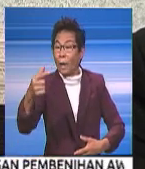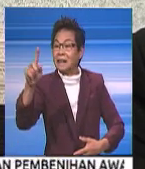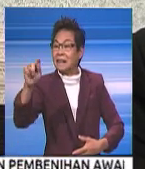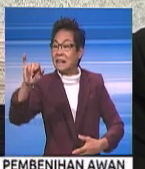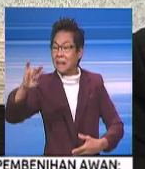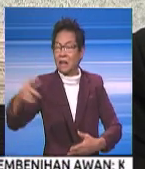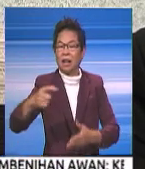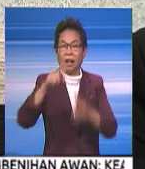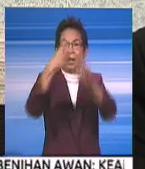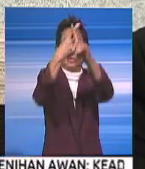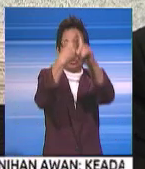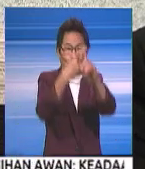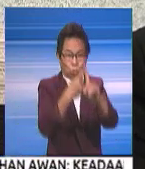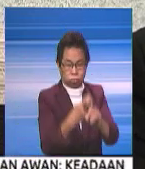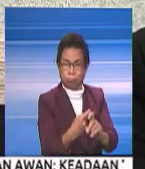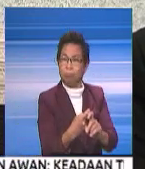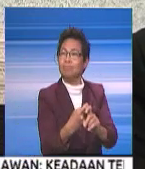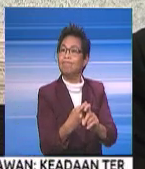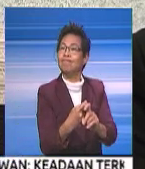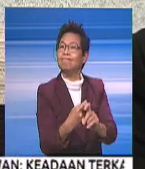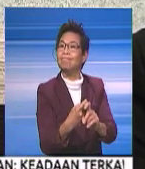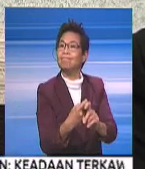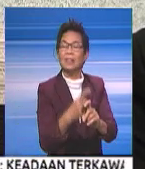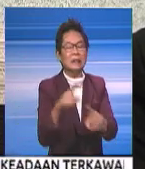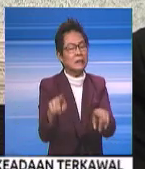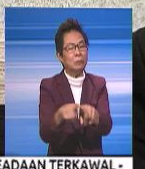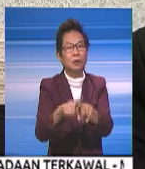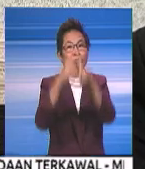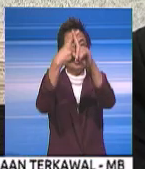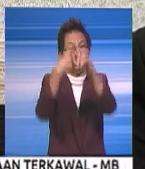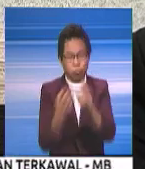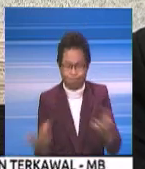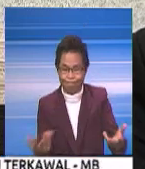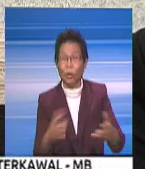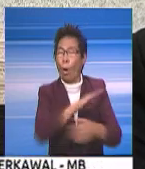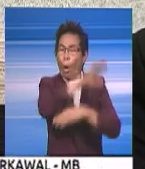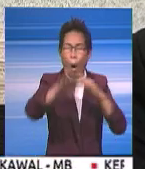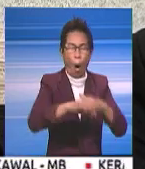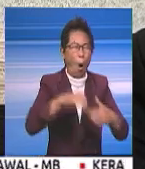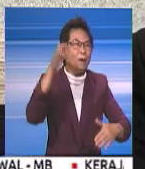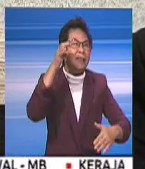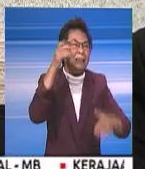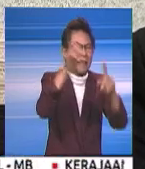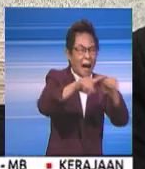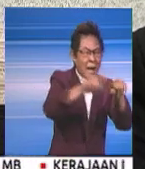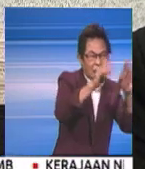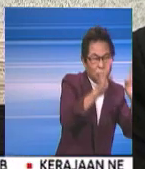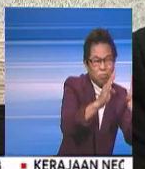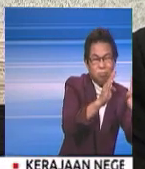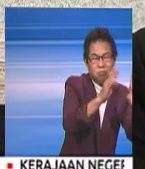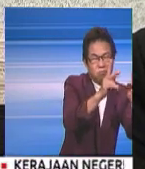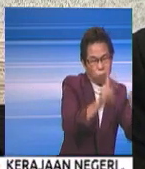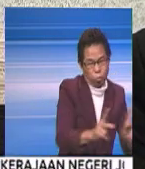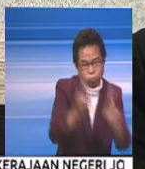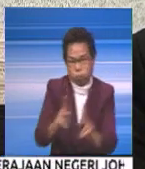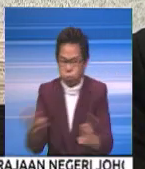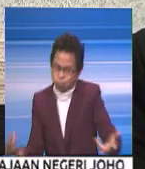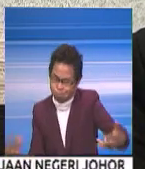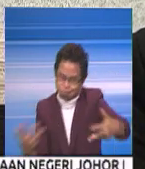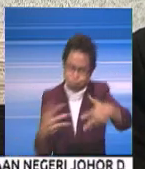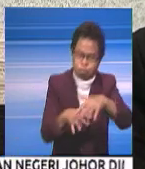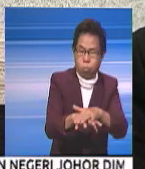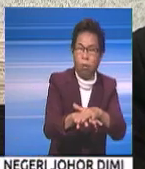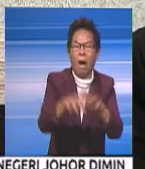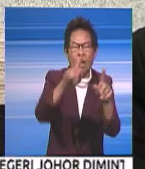dikongsi bersama untuk menyatu padukan puak-puak Cina di negara China tu yang berbahasa berbeza-beza.